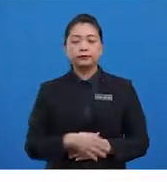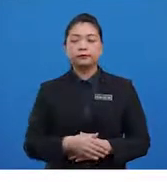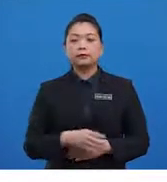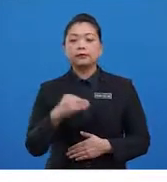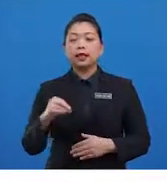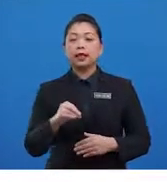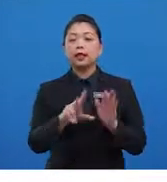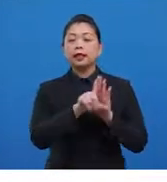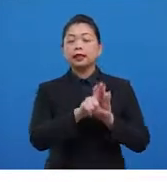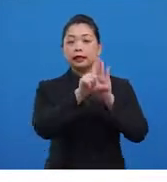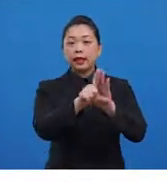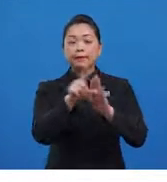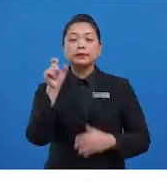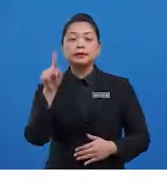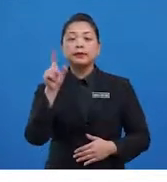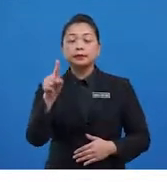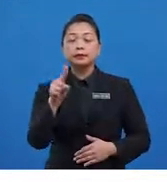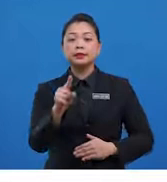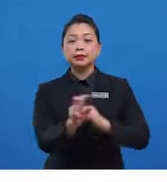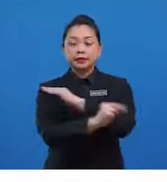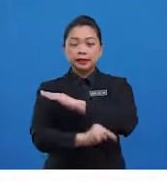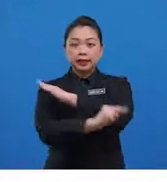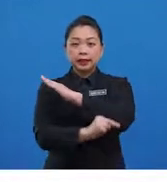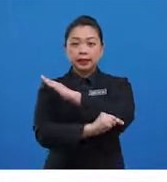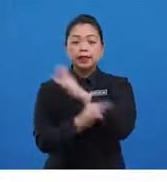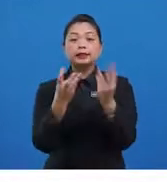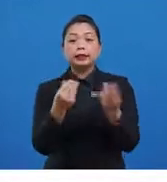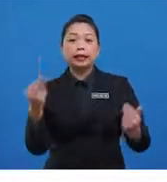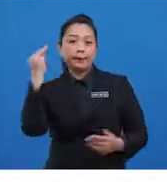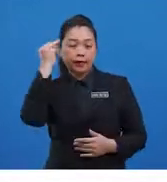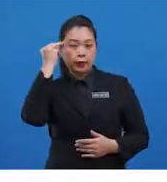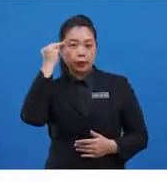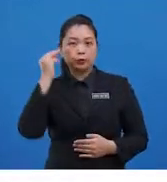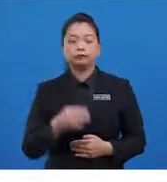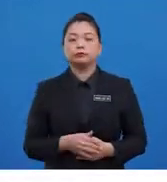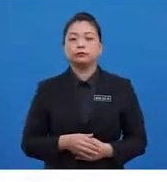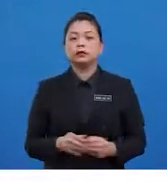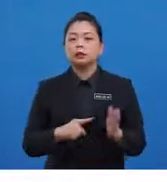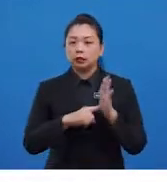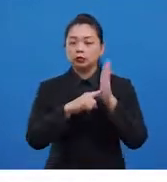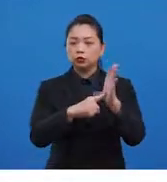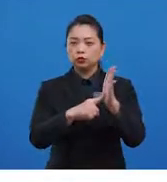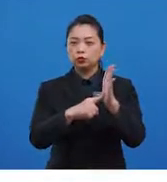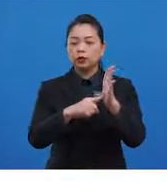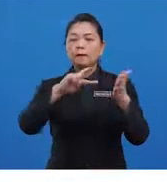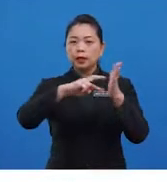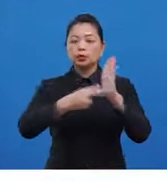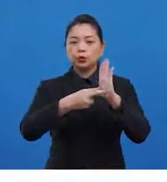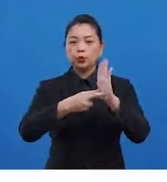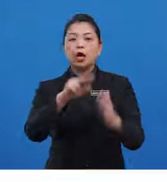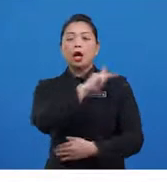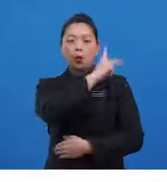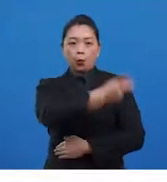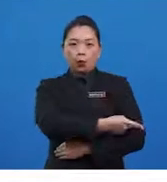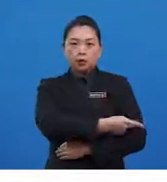11 buah negeri tanah Melayu untuk menunjukkan naungan dan kekuasaan Yang di-Pertuan Agong